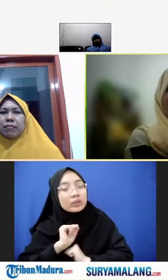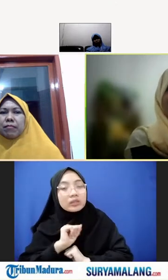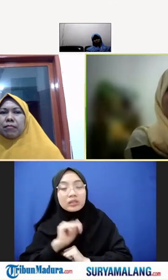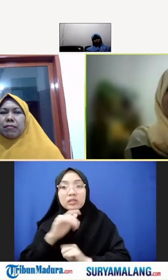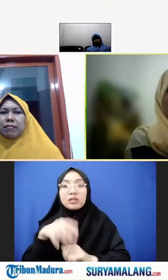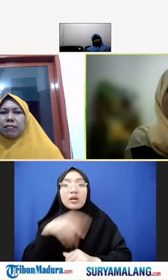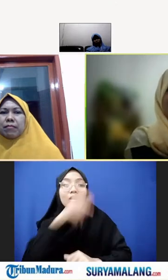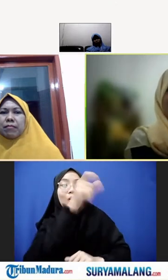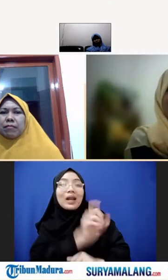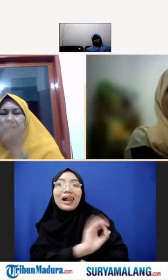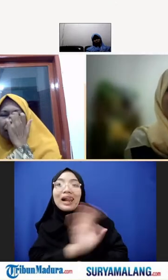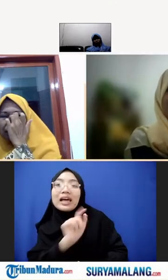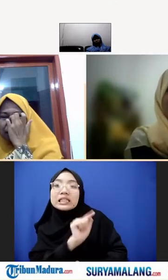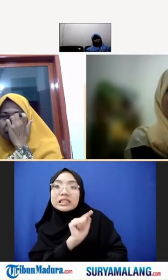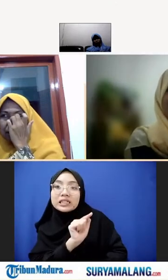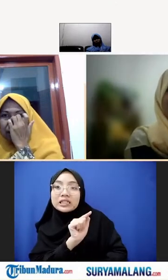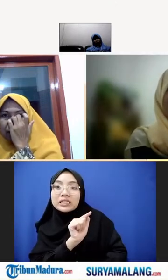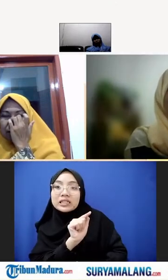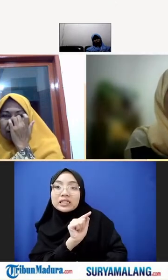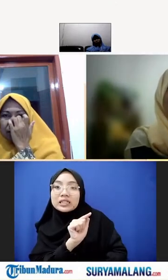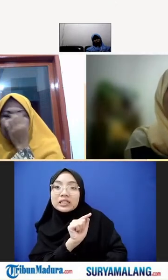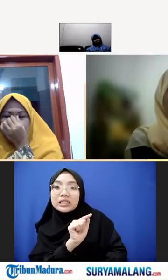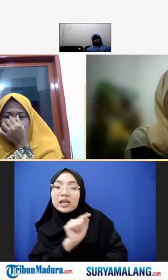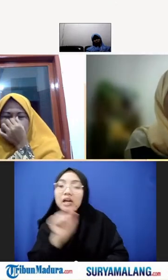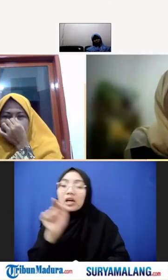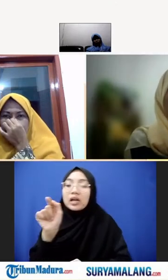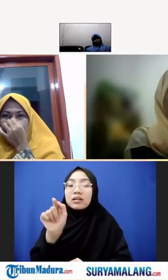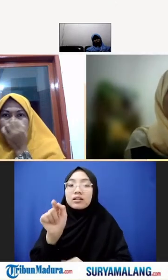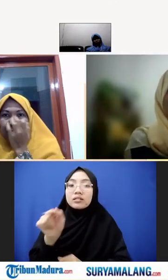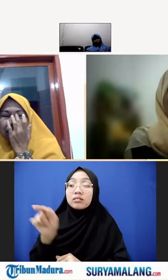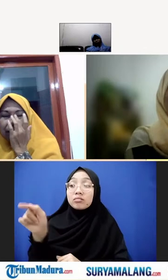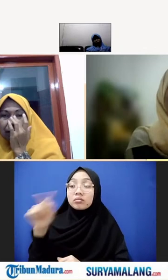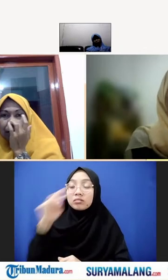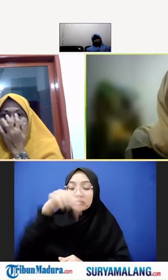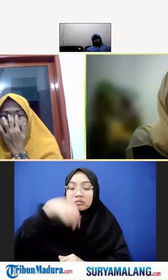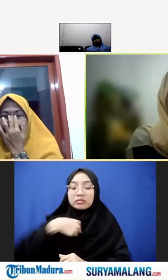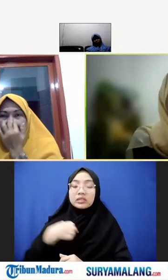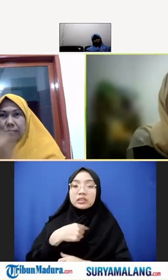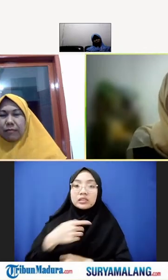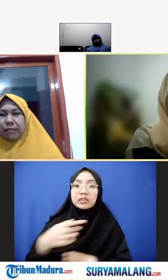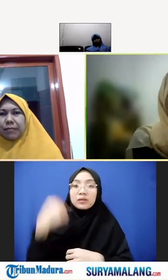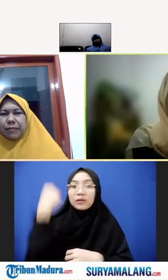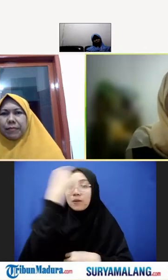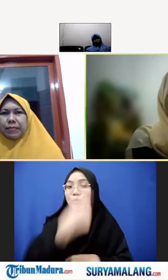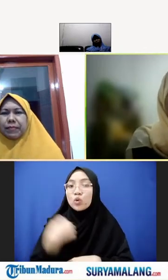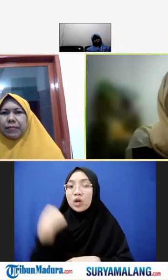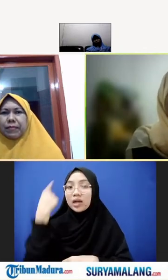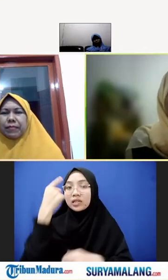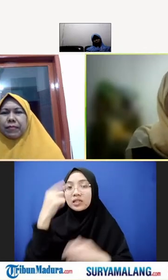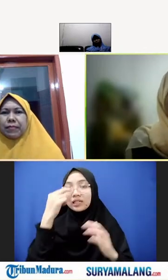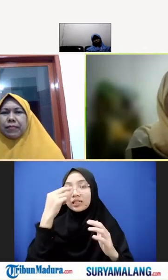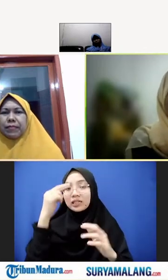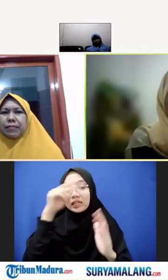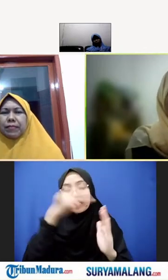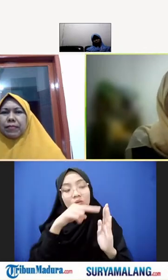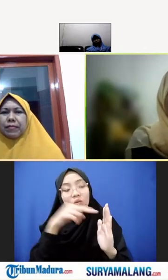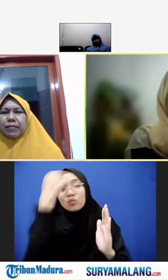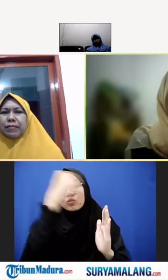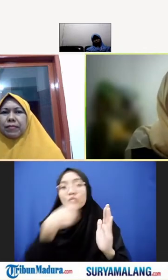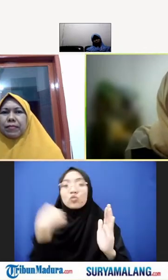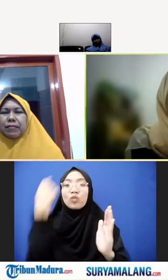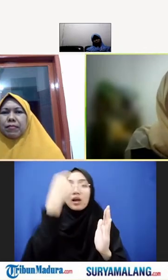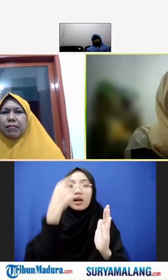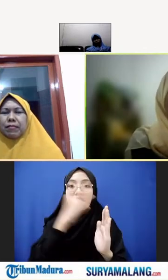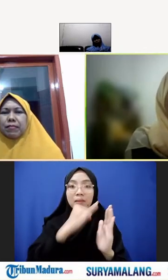lain. Iya, iya. Dan yang kamu baca itu apanya? Mukanya kan? Iya.